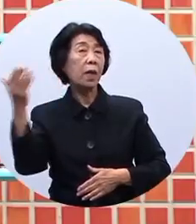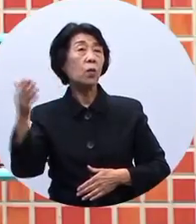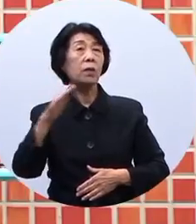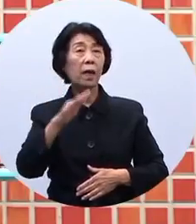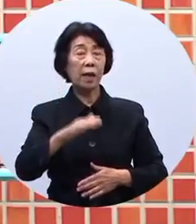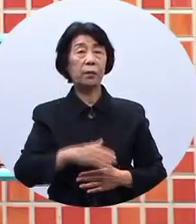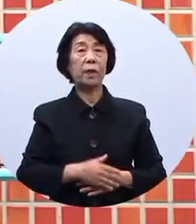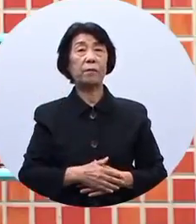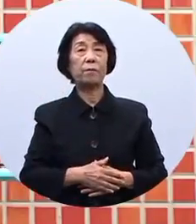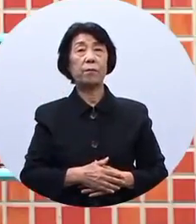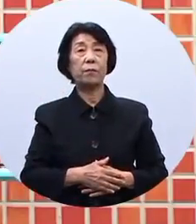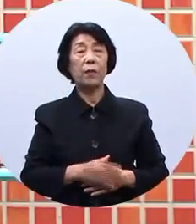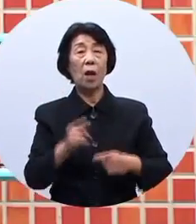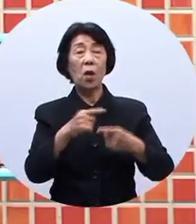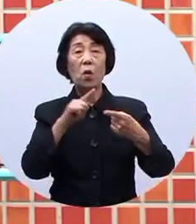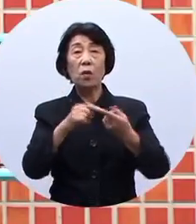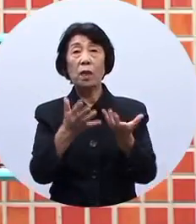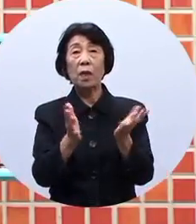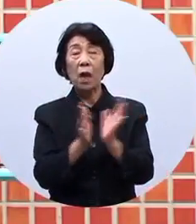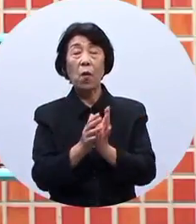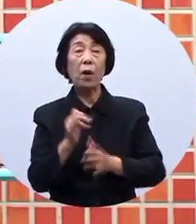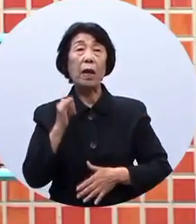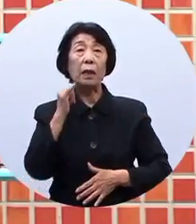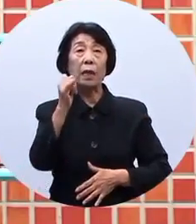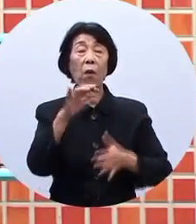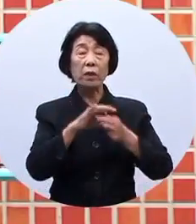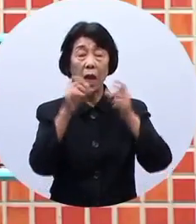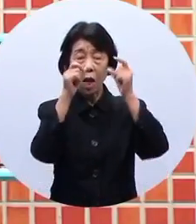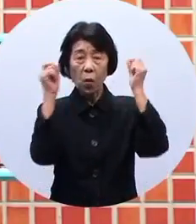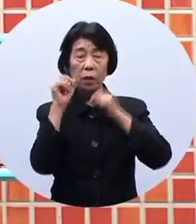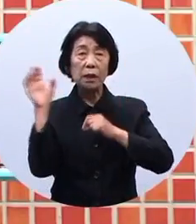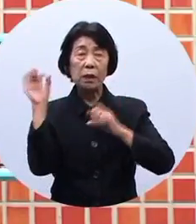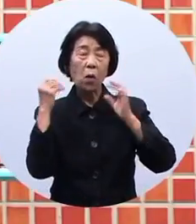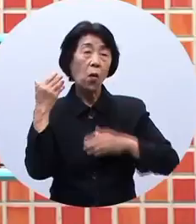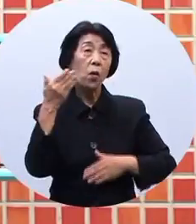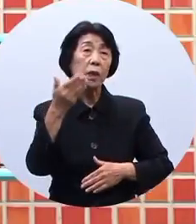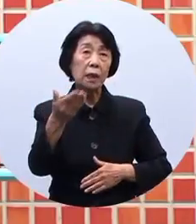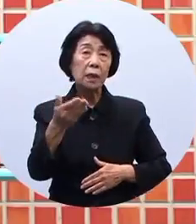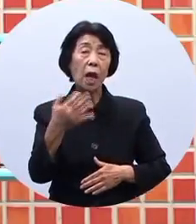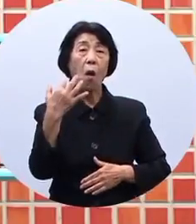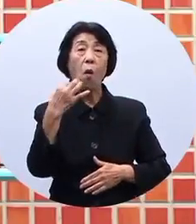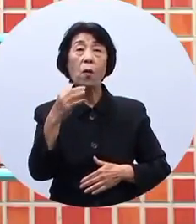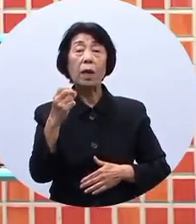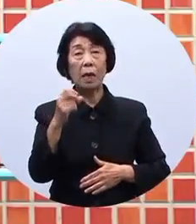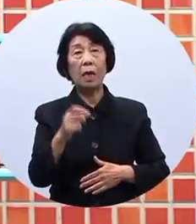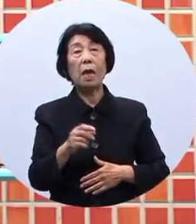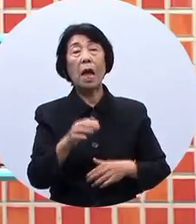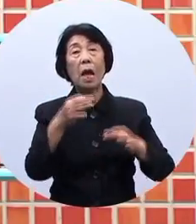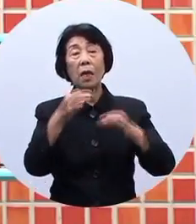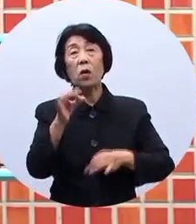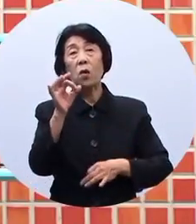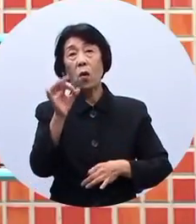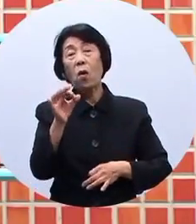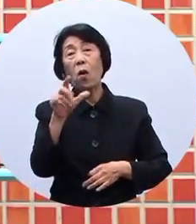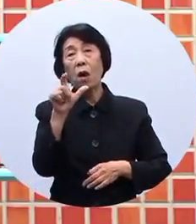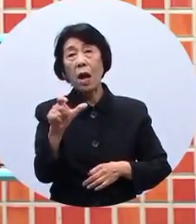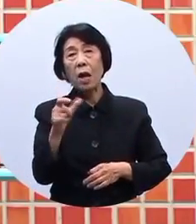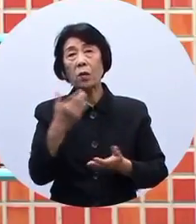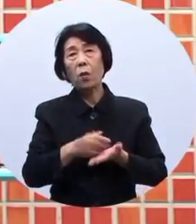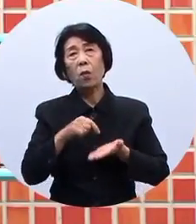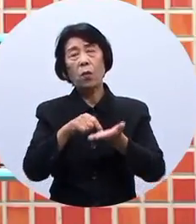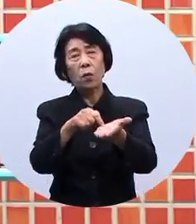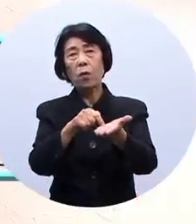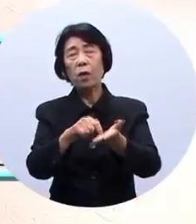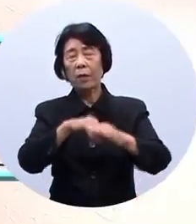ります。公的機関が電話で個人情報を聞いたり、お金やキャッシュカードを要求することは一切